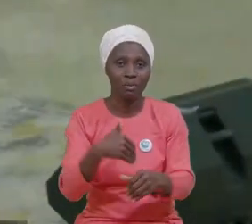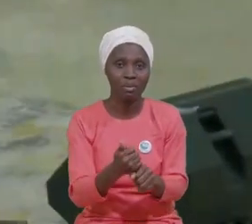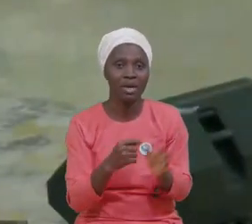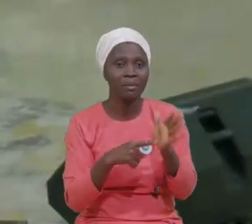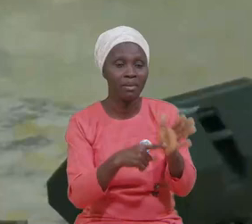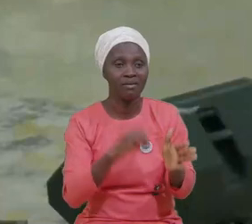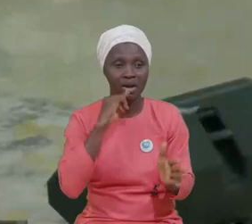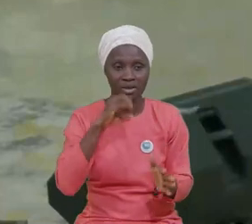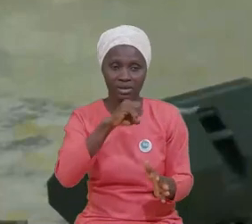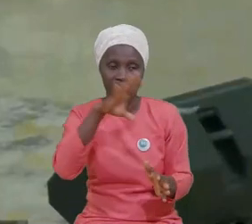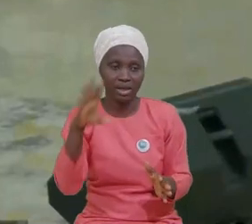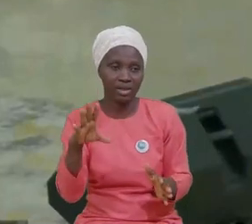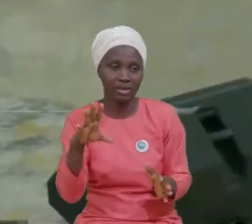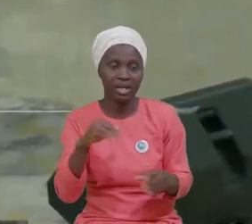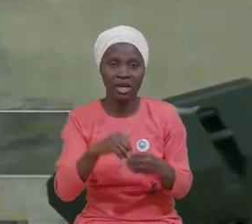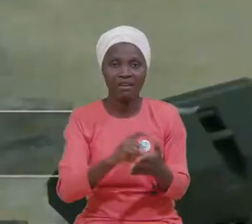Verset 14,